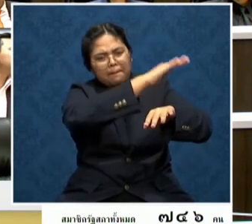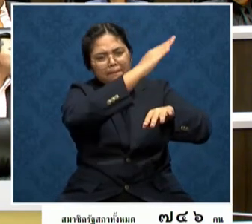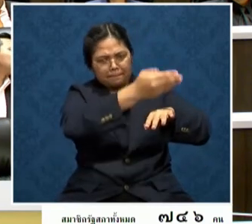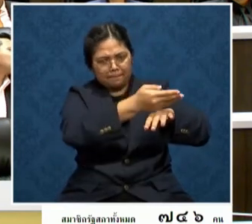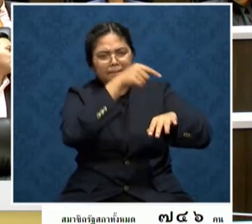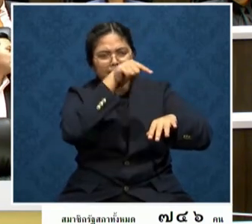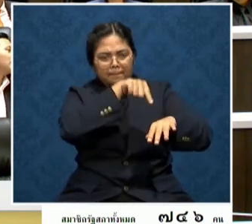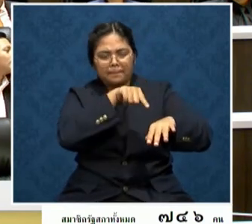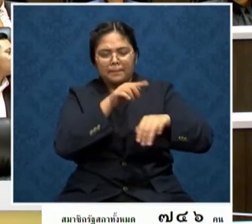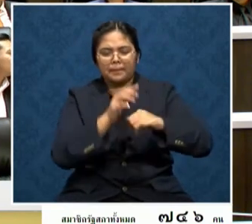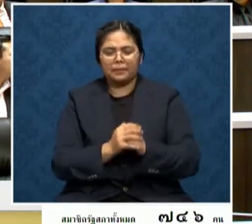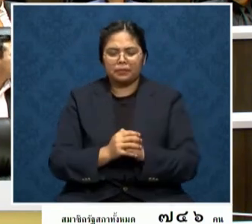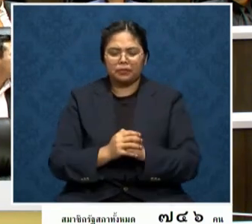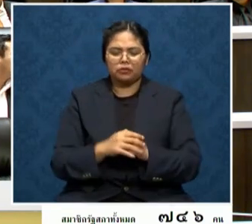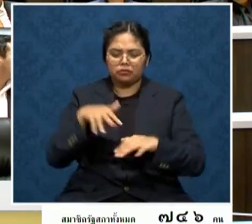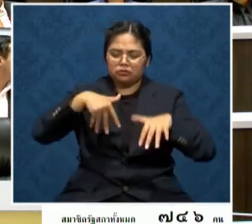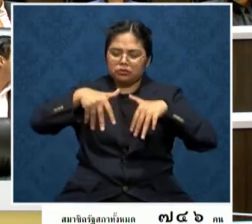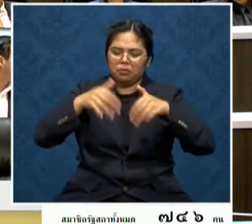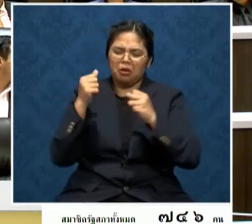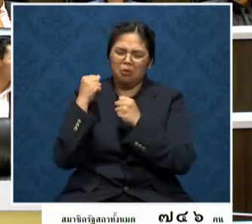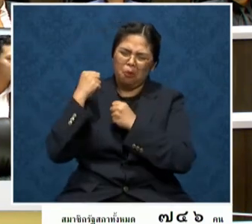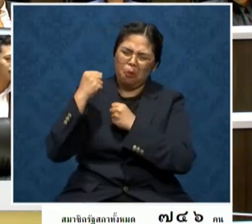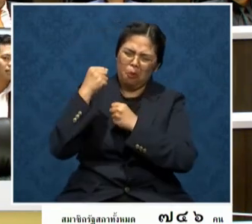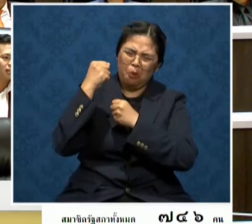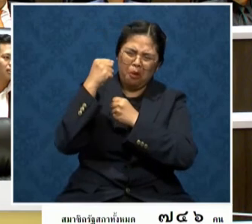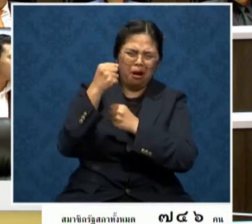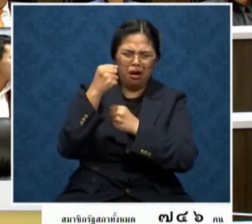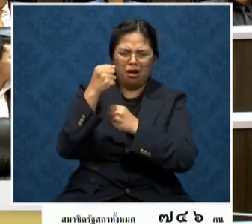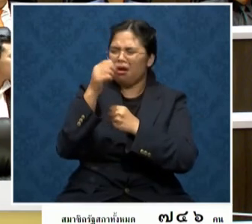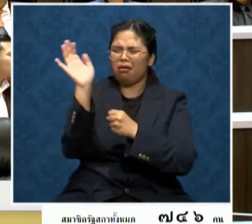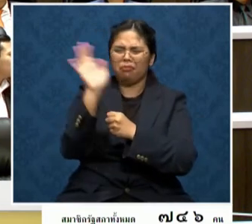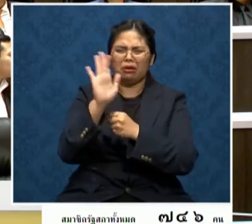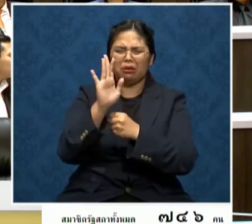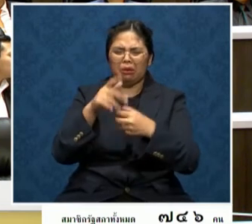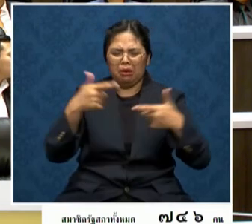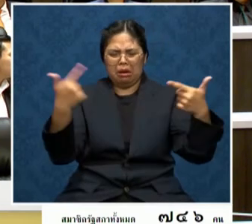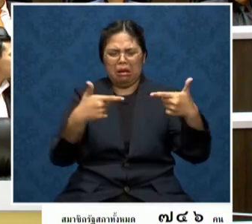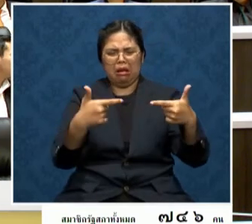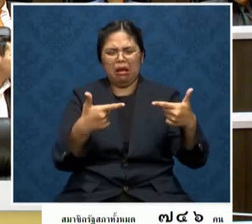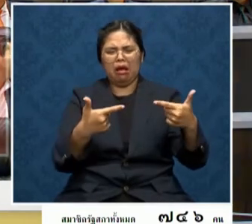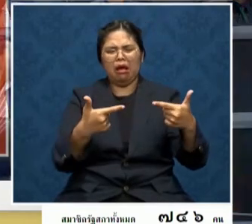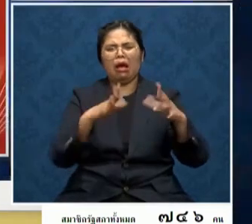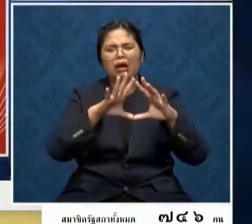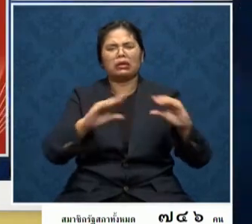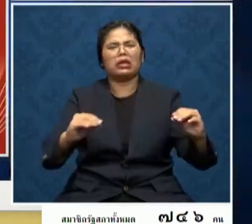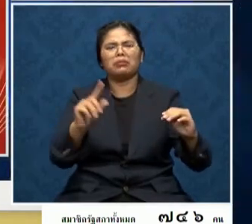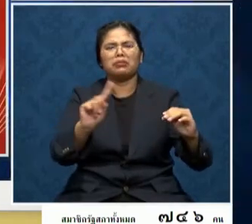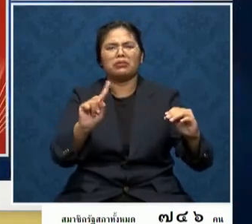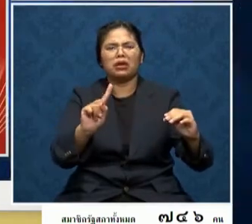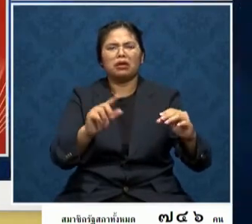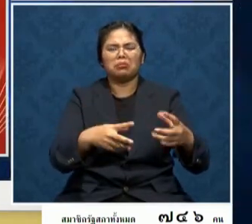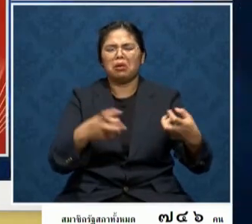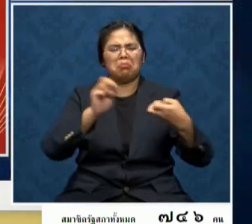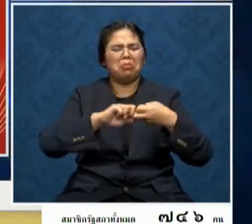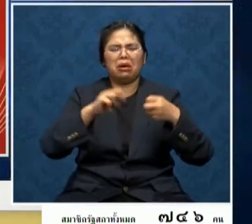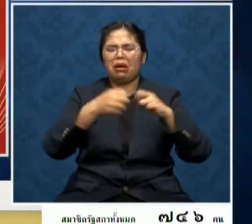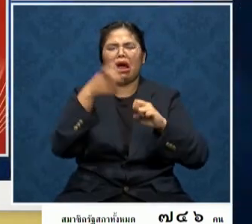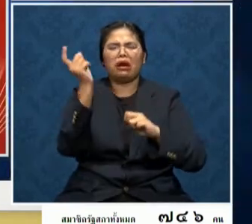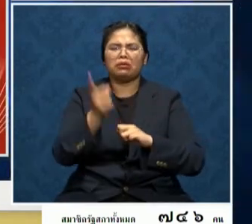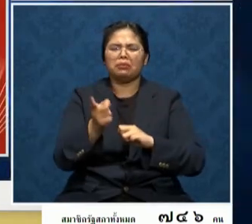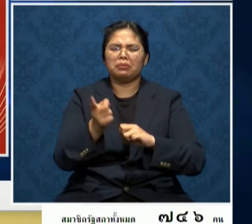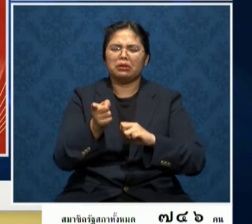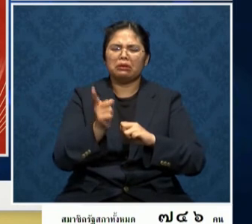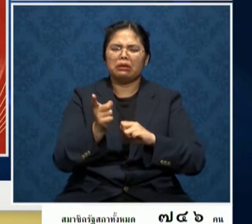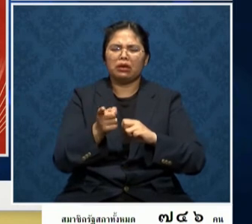ออกมาเดินขบวนคัดค้านแล้วความขัดแย้งจะยุติลงได้อย่างไรล่ะครับในเมื่อปัญหาเรื่องเดิมท่าน